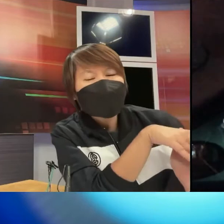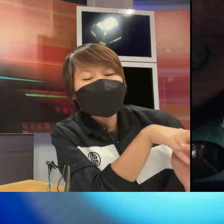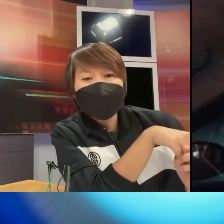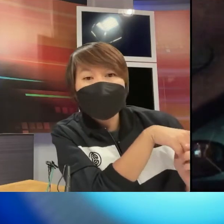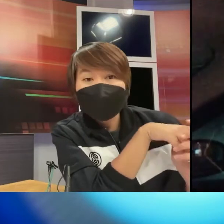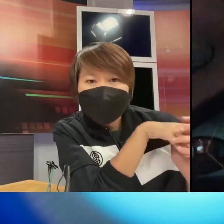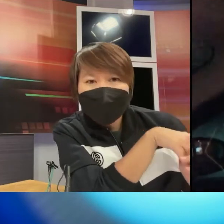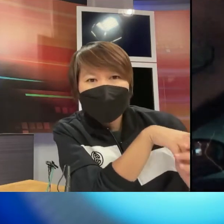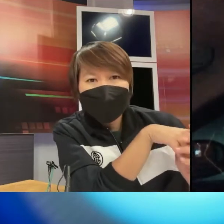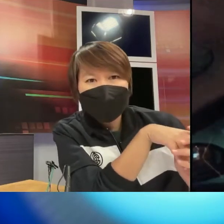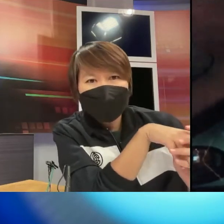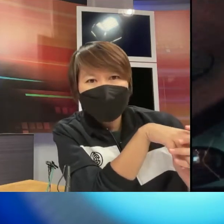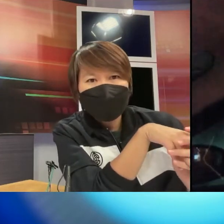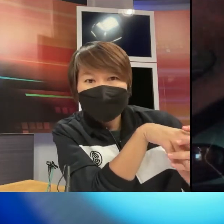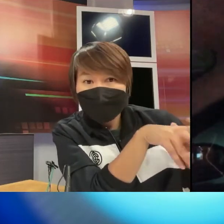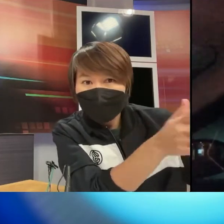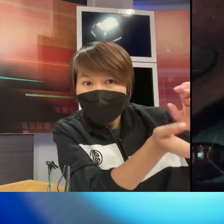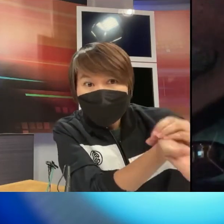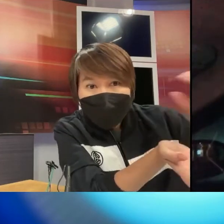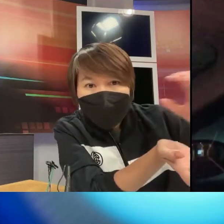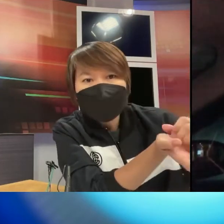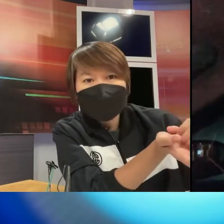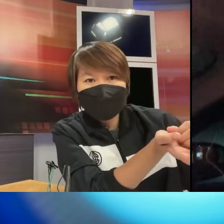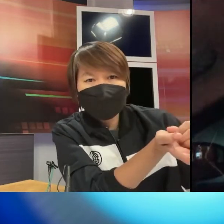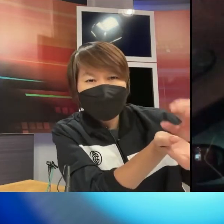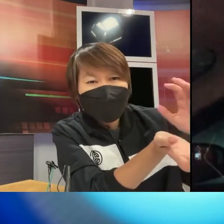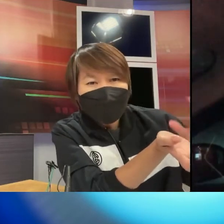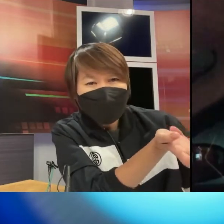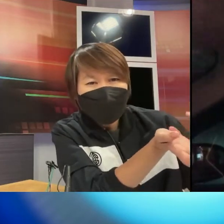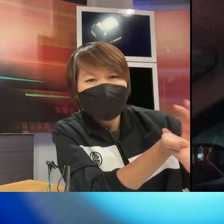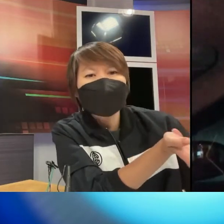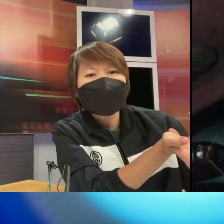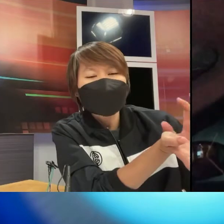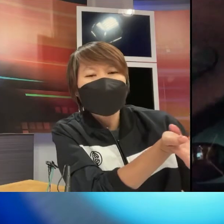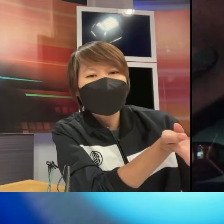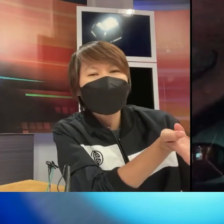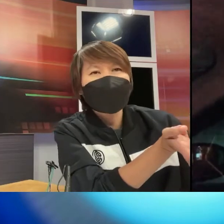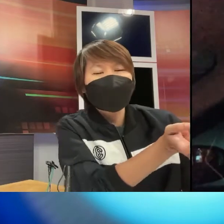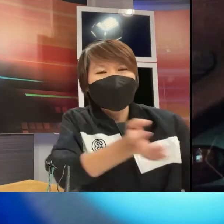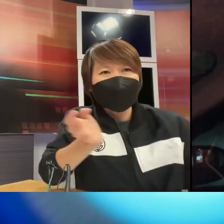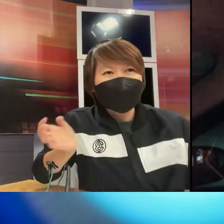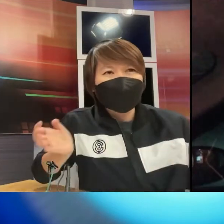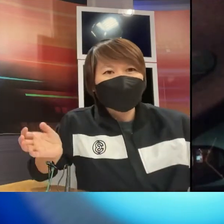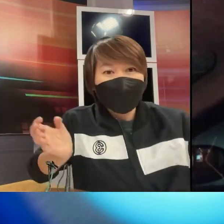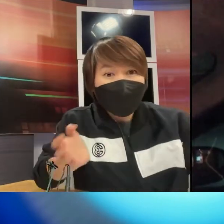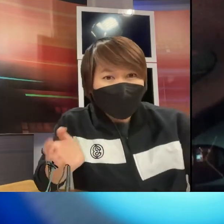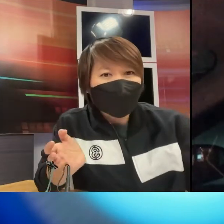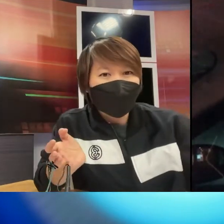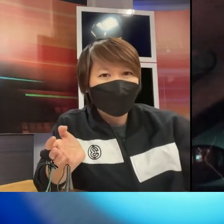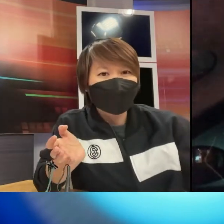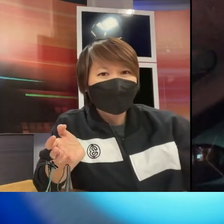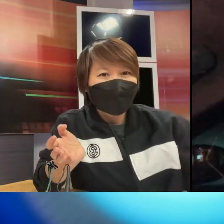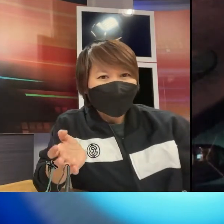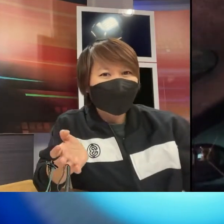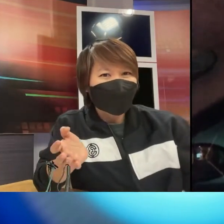ากที่สภารับหลักการแล้วอนาคตคือตอนนี้จะต้องเข้าไปต่อสู้กันในคณะกรรมาธิ